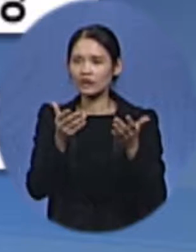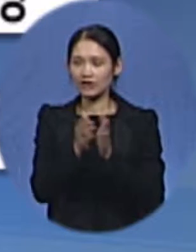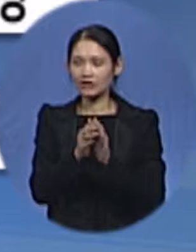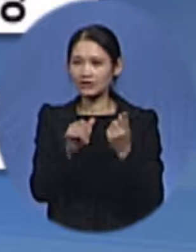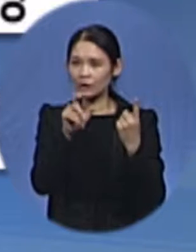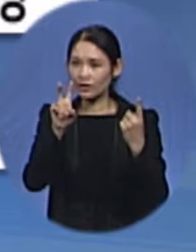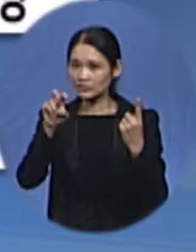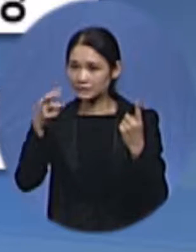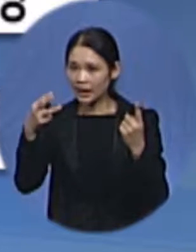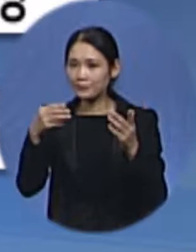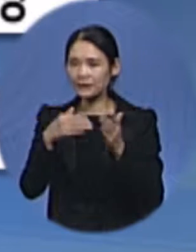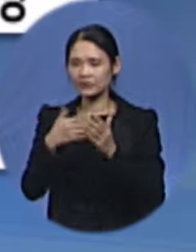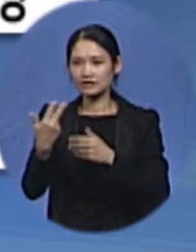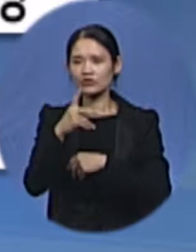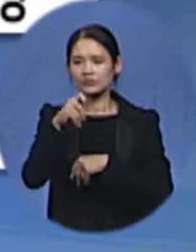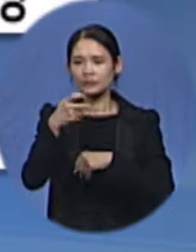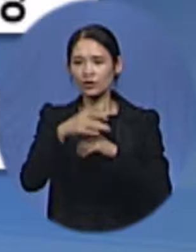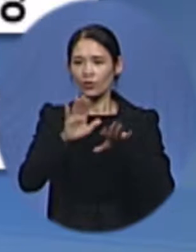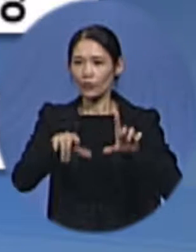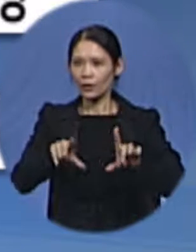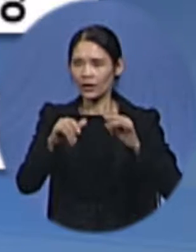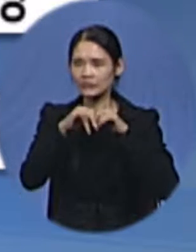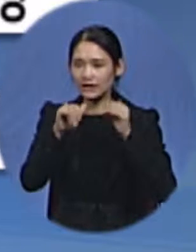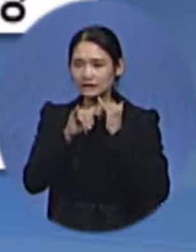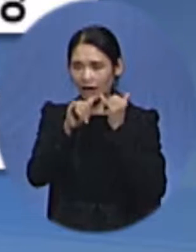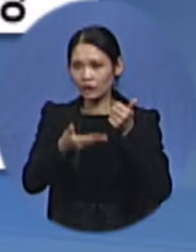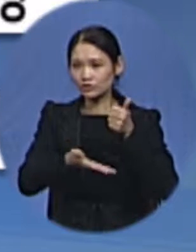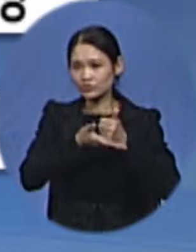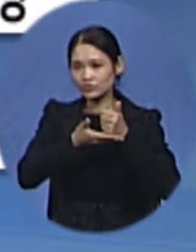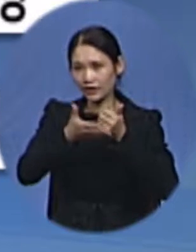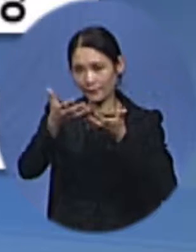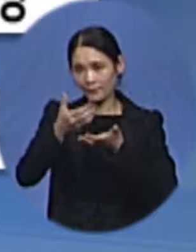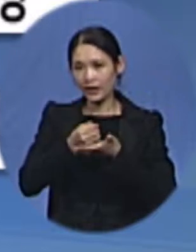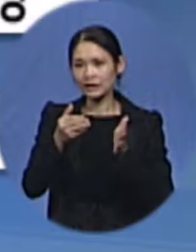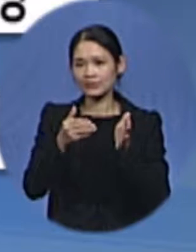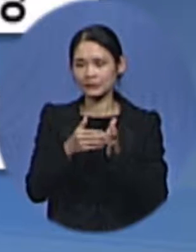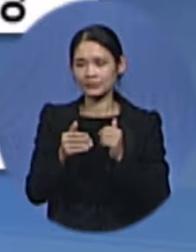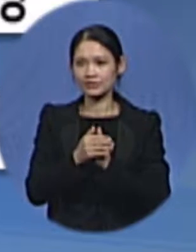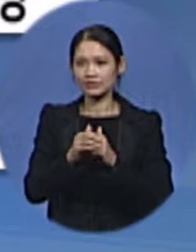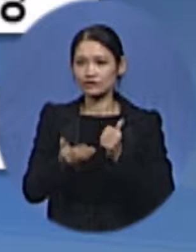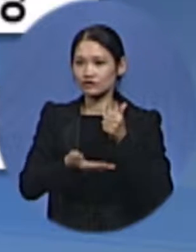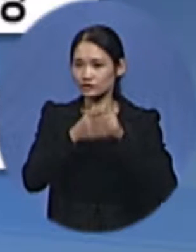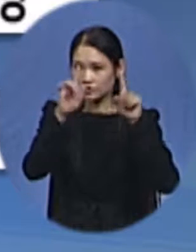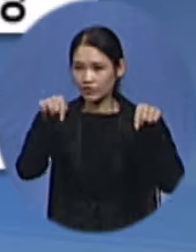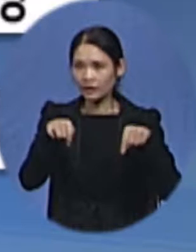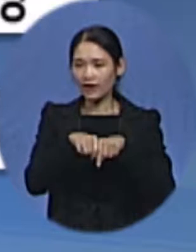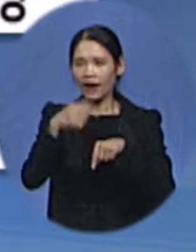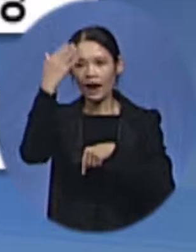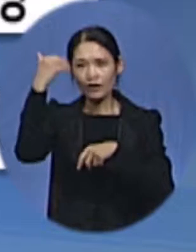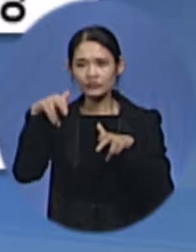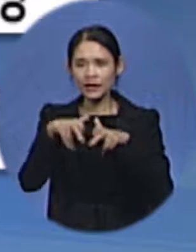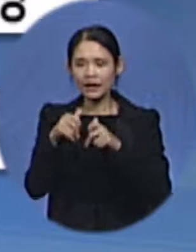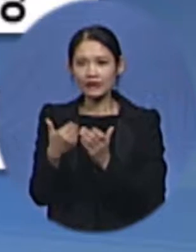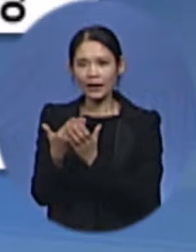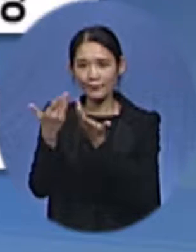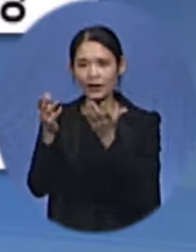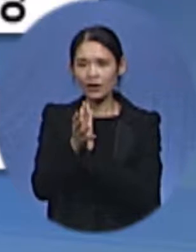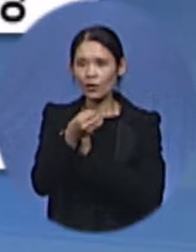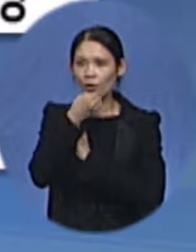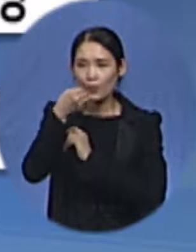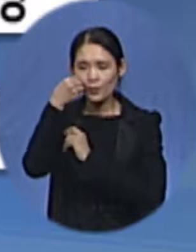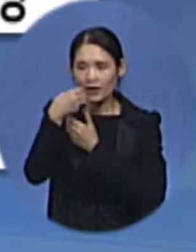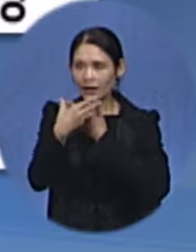23일까지 2017년도 올해의 장애인상 수상 후보자를 추천받습니다. 추천 양식은 한국장애인개발원